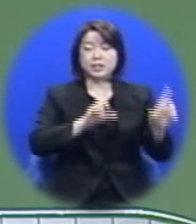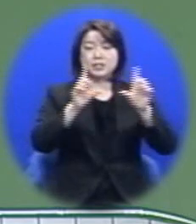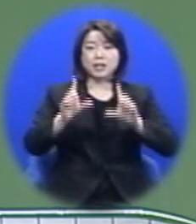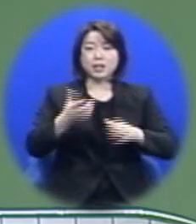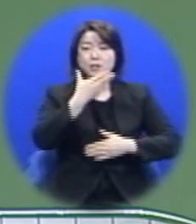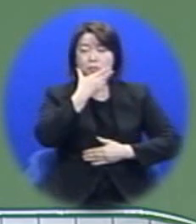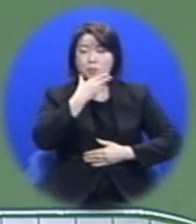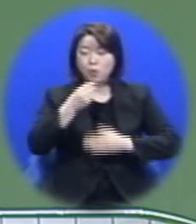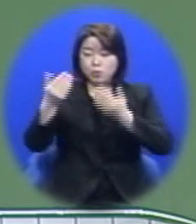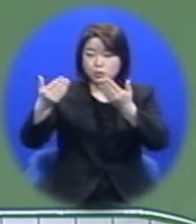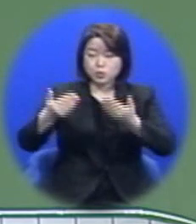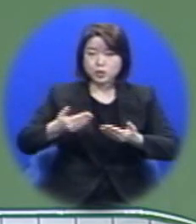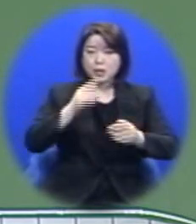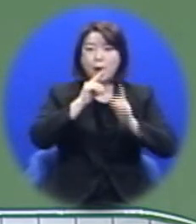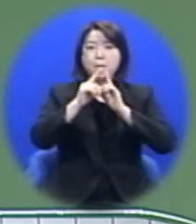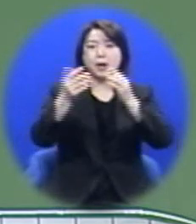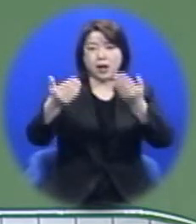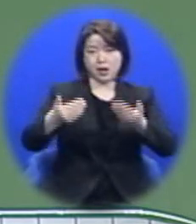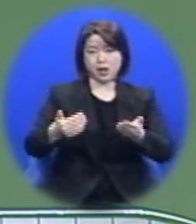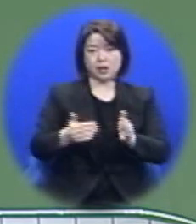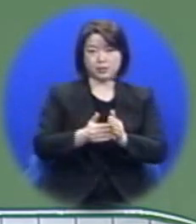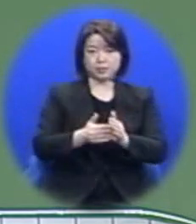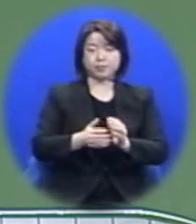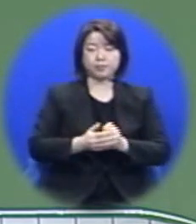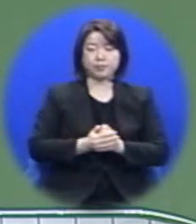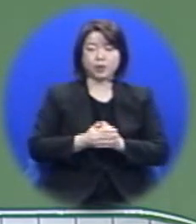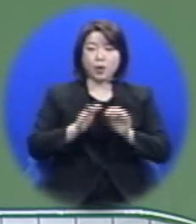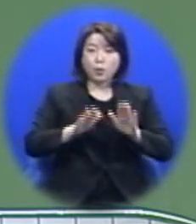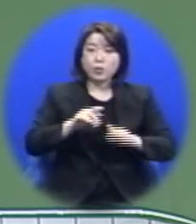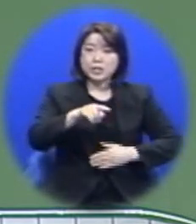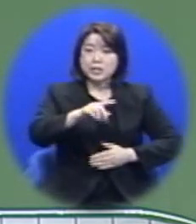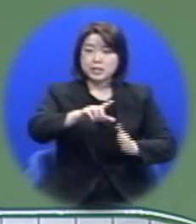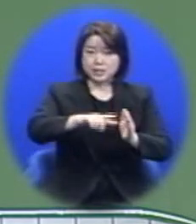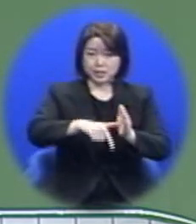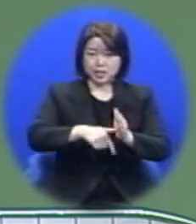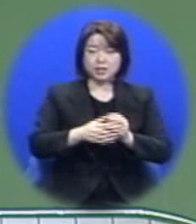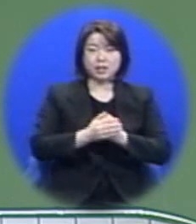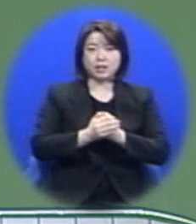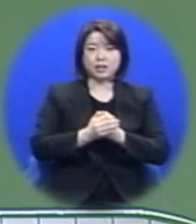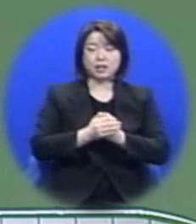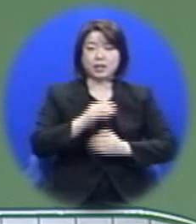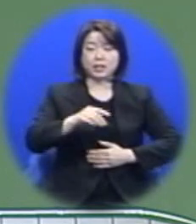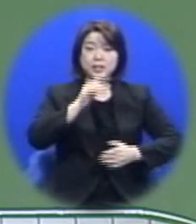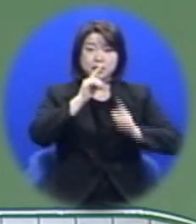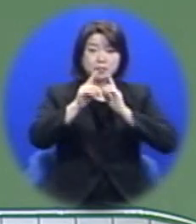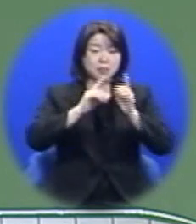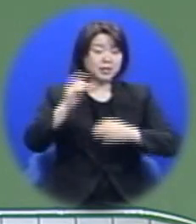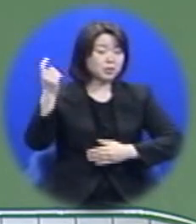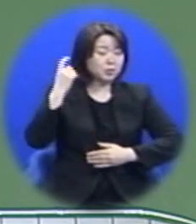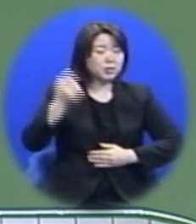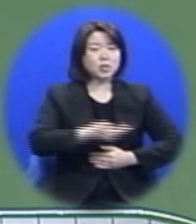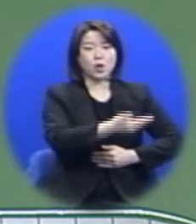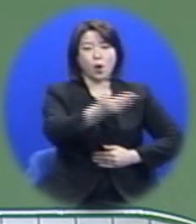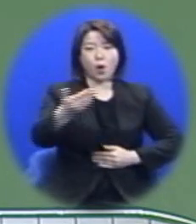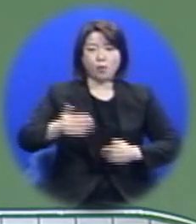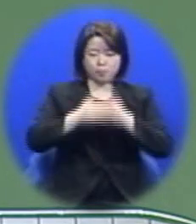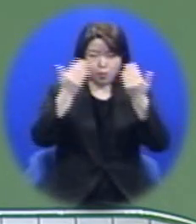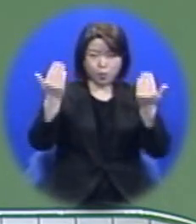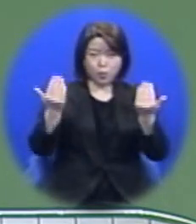복을 주시겠다고 말씀하셨습니다. 저는 오늘 이 시간에 이 말씀을 듣는 여러분 모두가